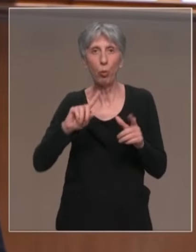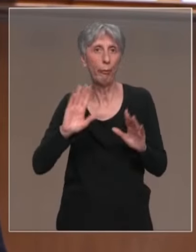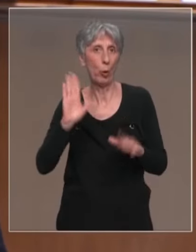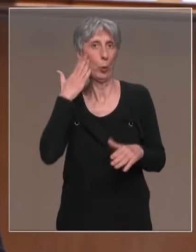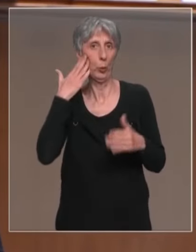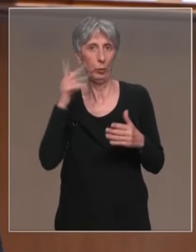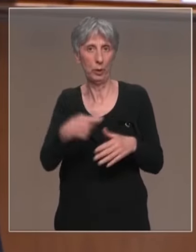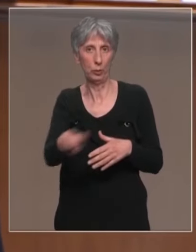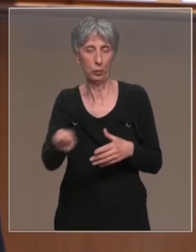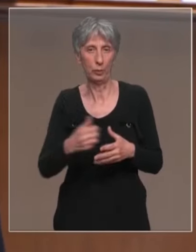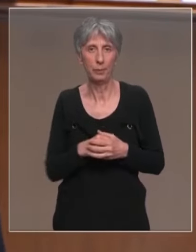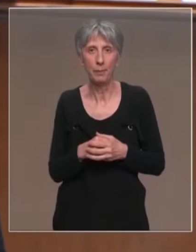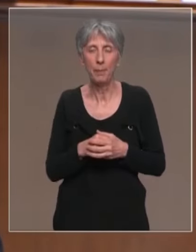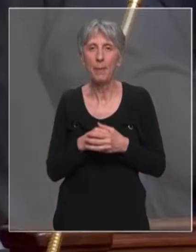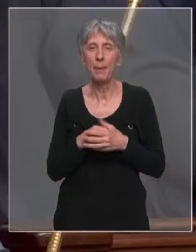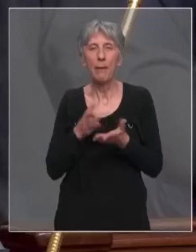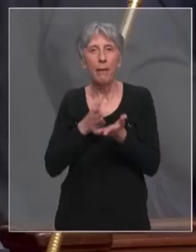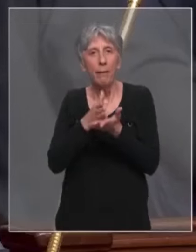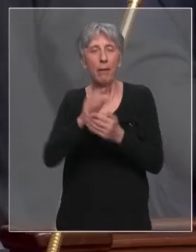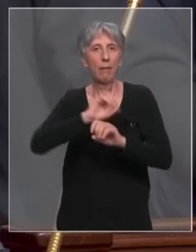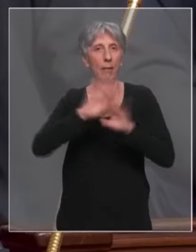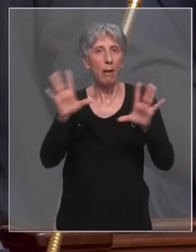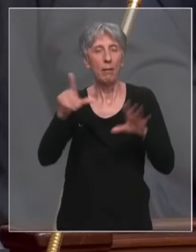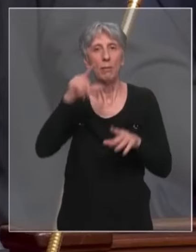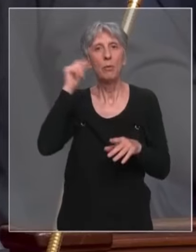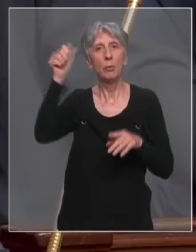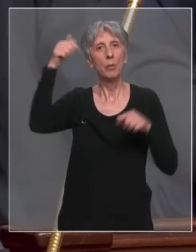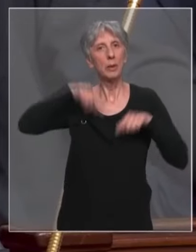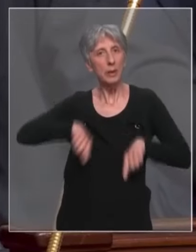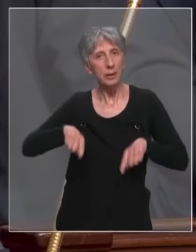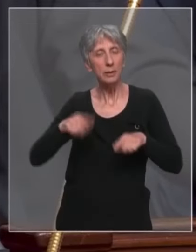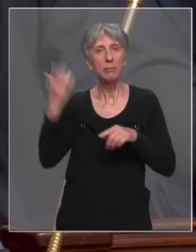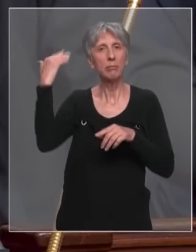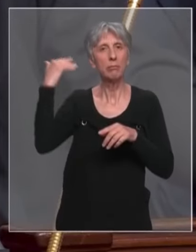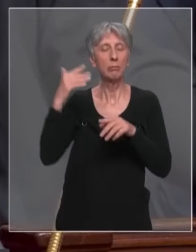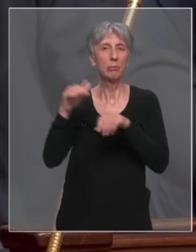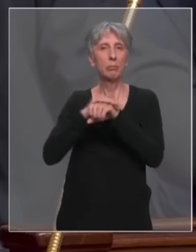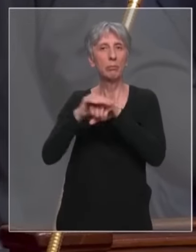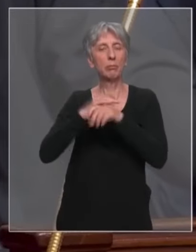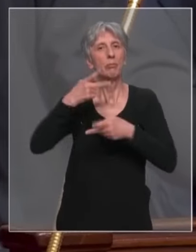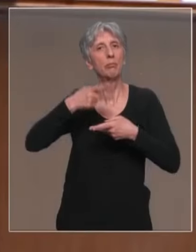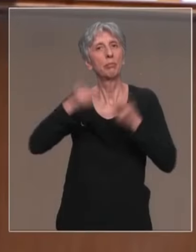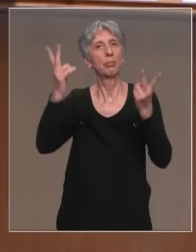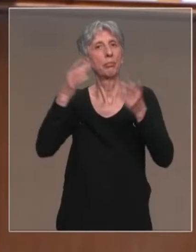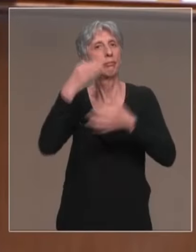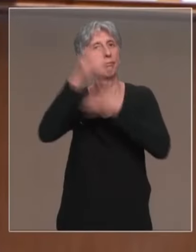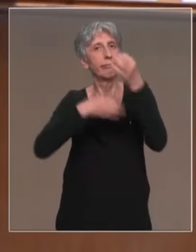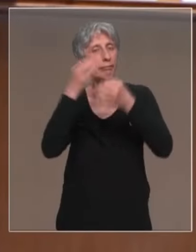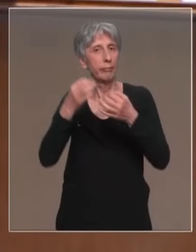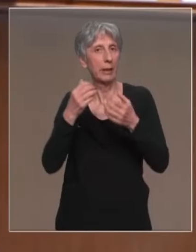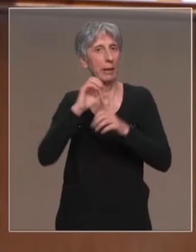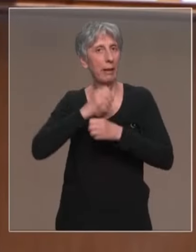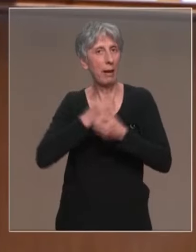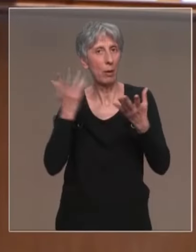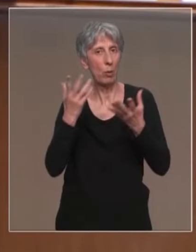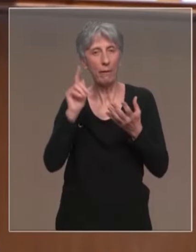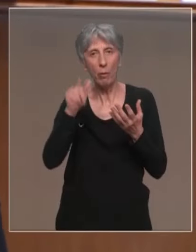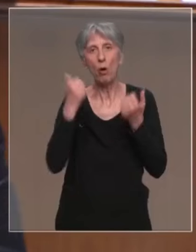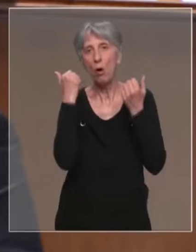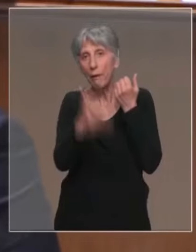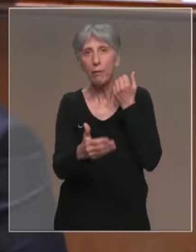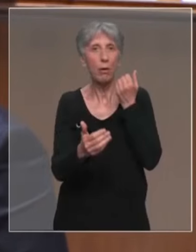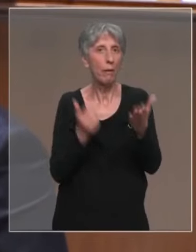évidemment. La feuille de route est très claire, elle a été décrite par Monsieur le Premier ministre dans son discours de politique générale. De l'offre et encore de l'offre. Et